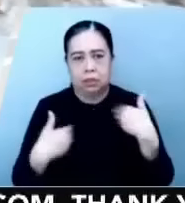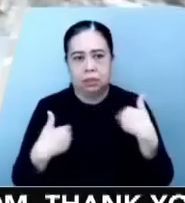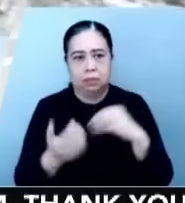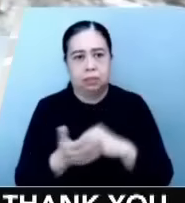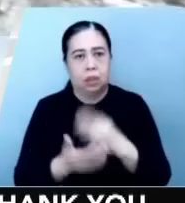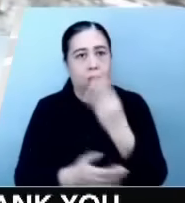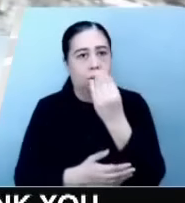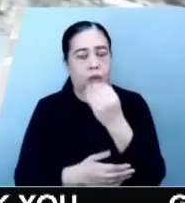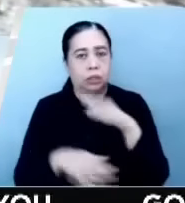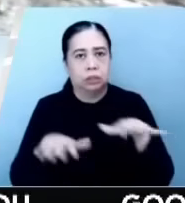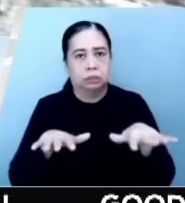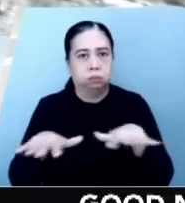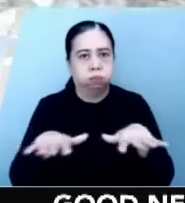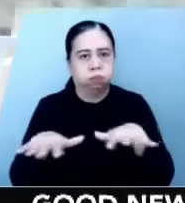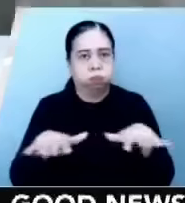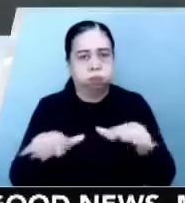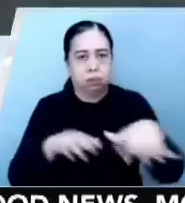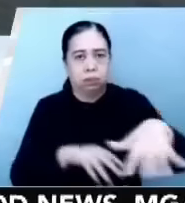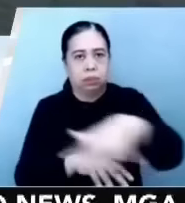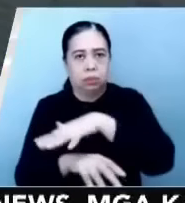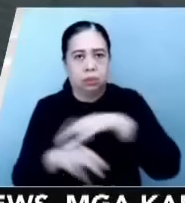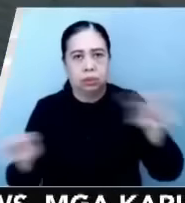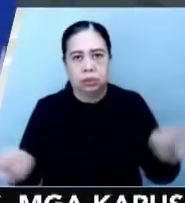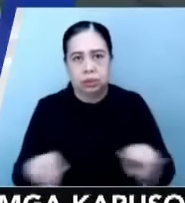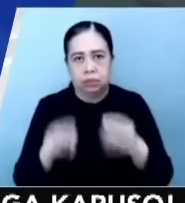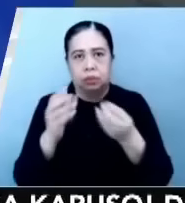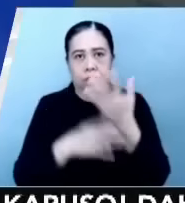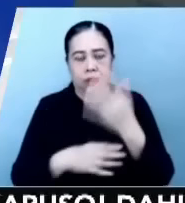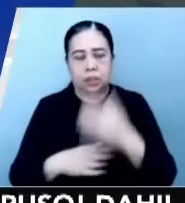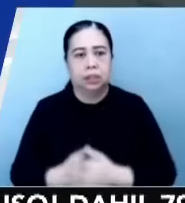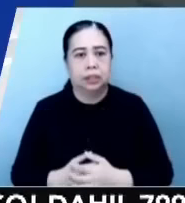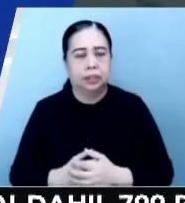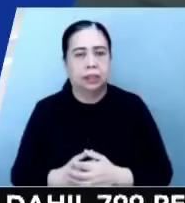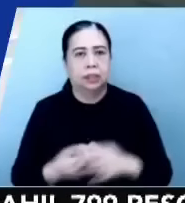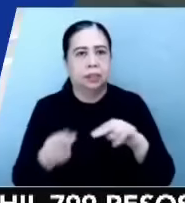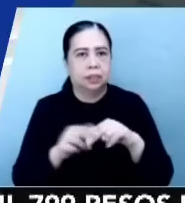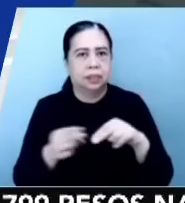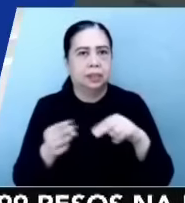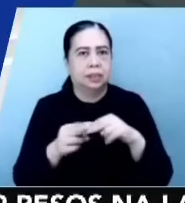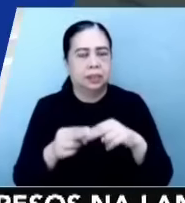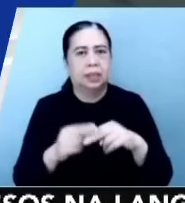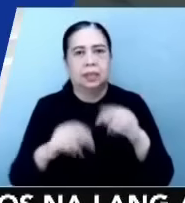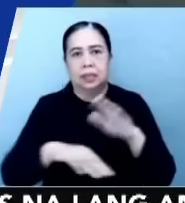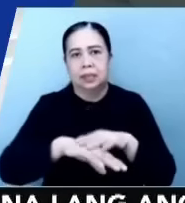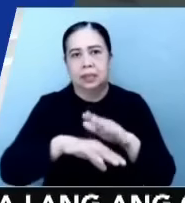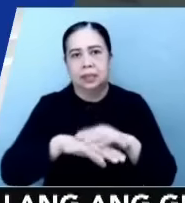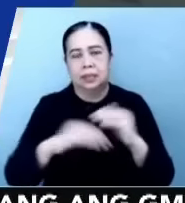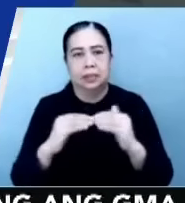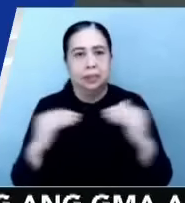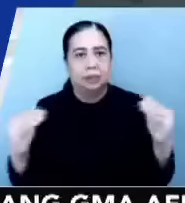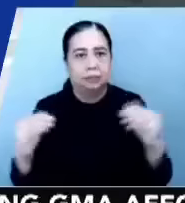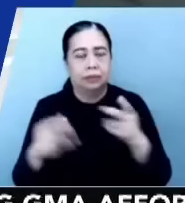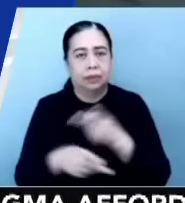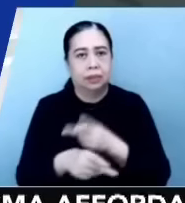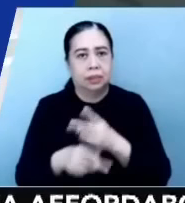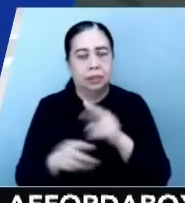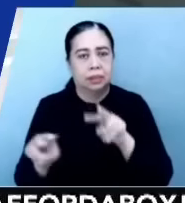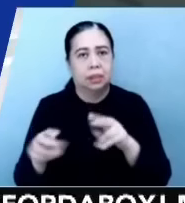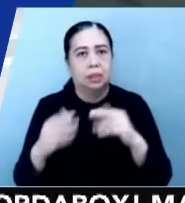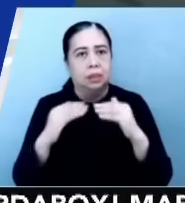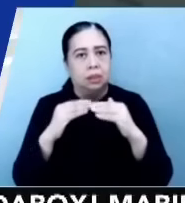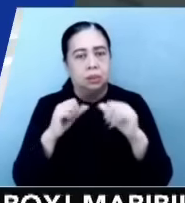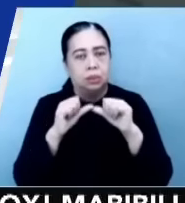pagyanig sa paligid ng vulkan ngayong araw. Wala kita nag-increase ang alert level. Ang aton nga mga monitoring parameters nagapakita nga sustained